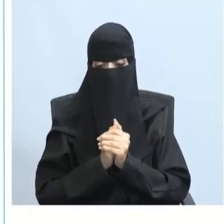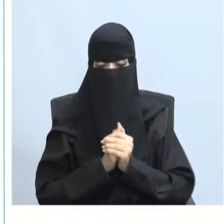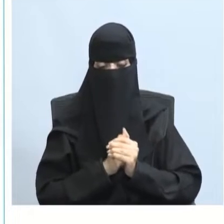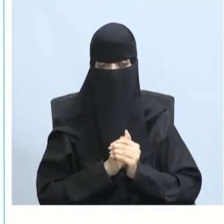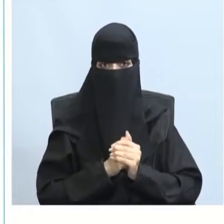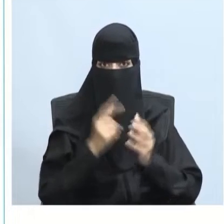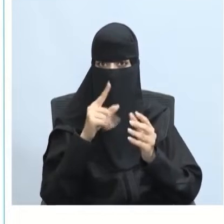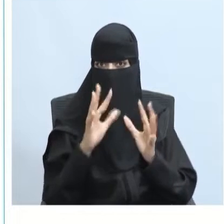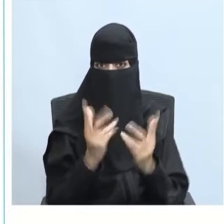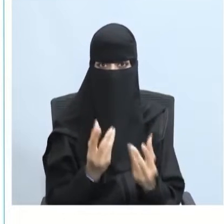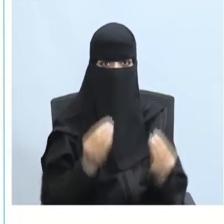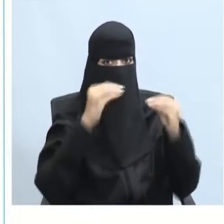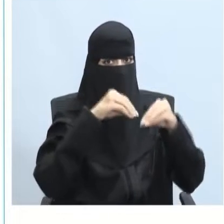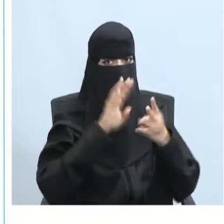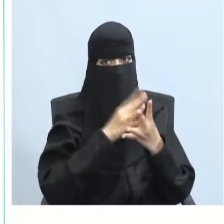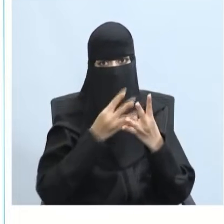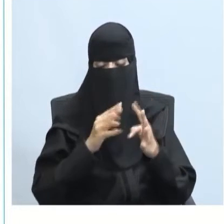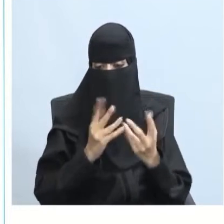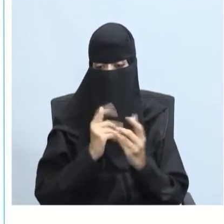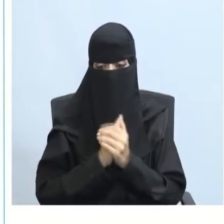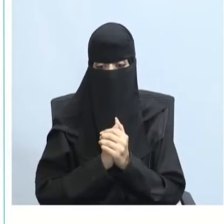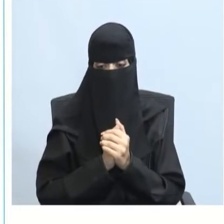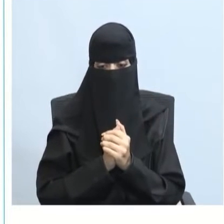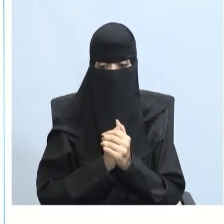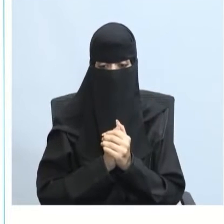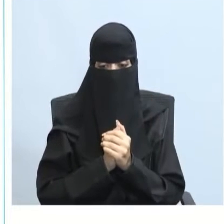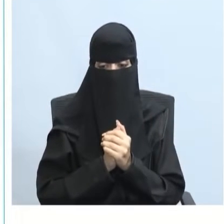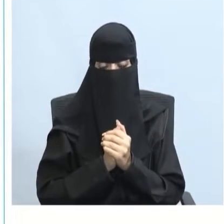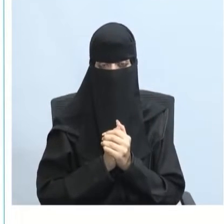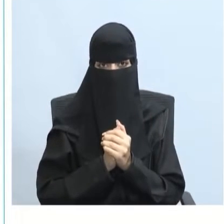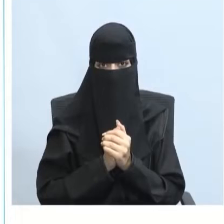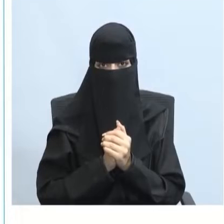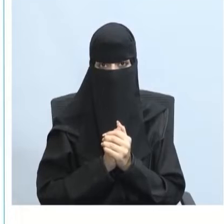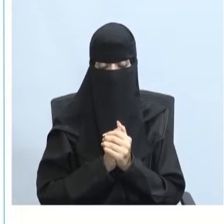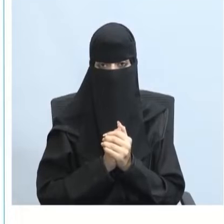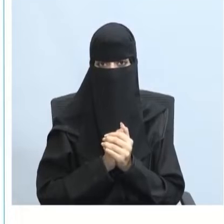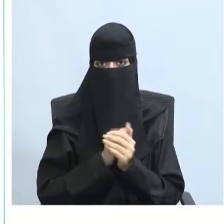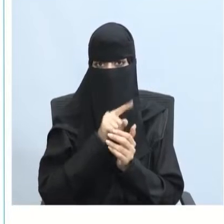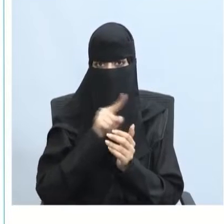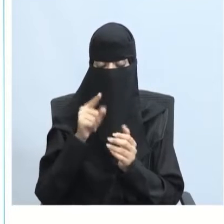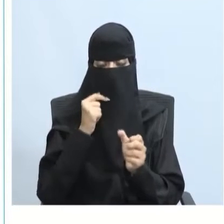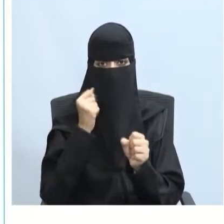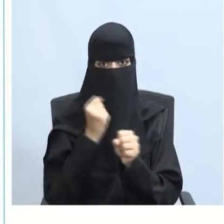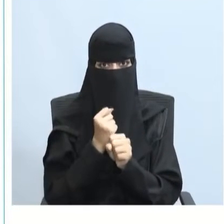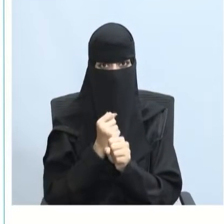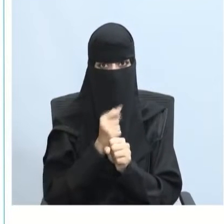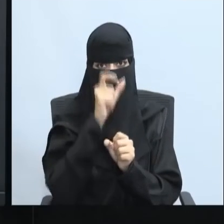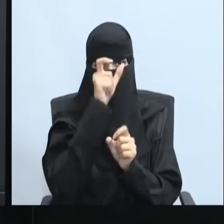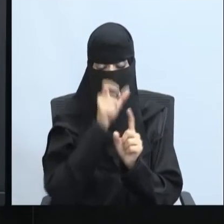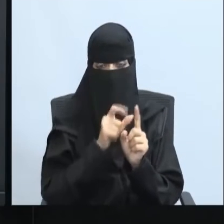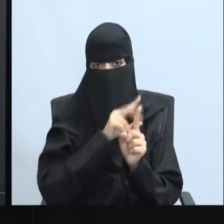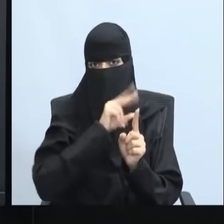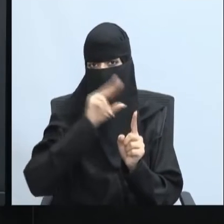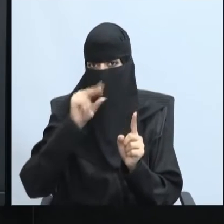مصمم الاضاءه كيف نقوم باضافتها نقوم باضافه الادوار بنفس